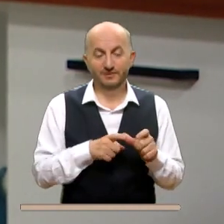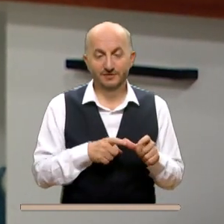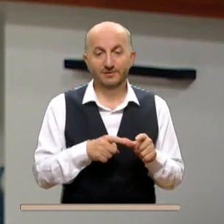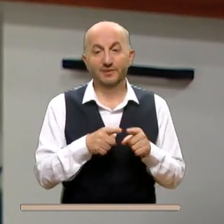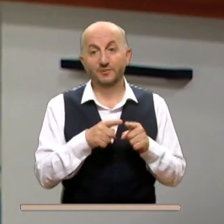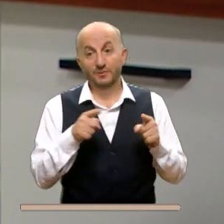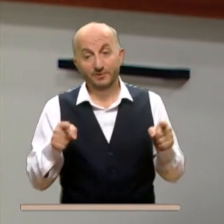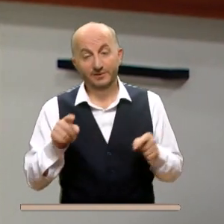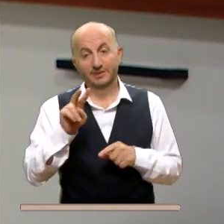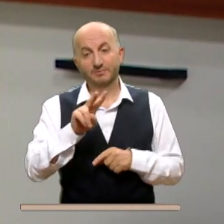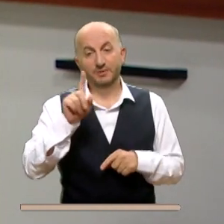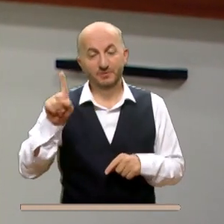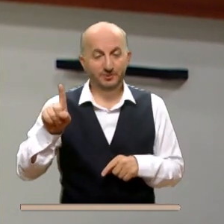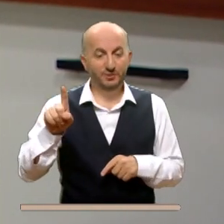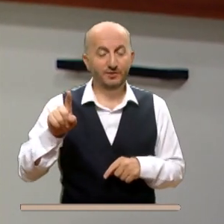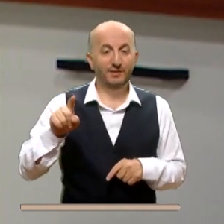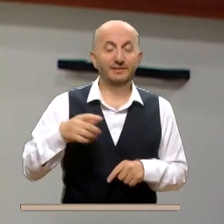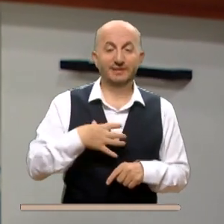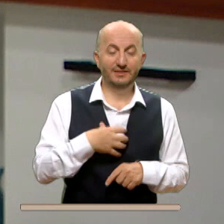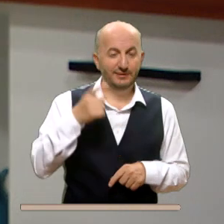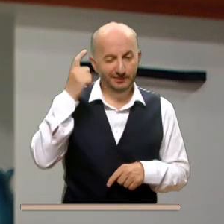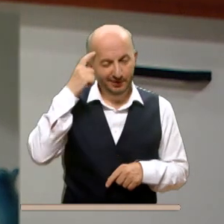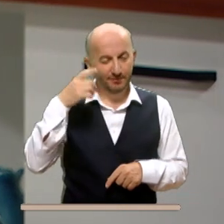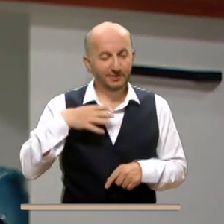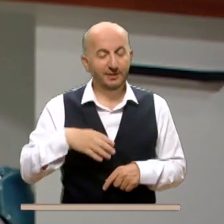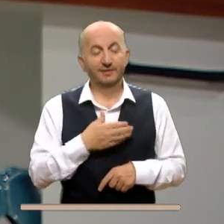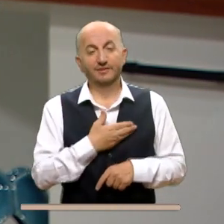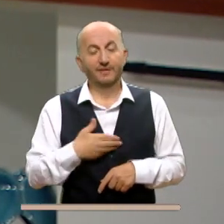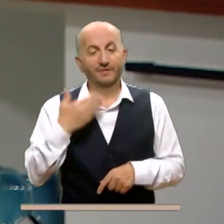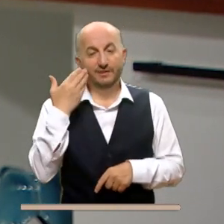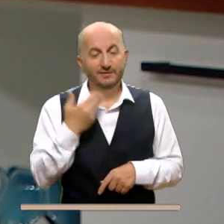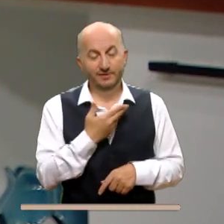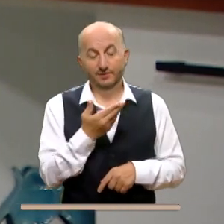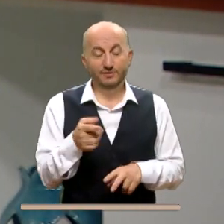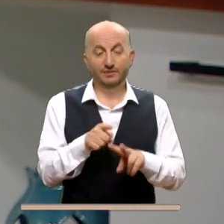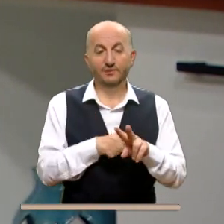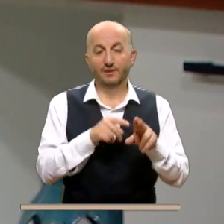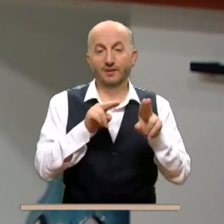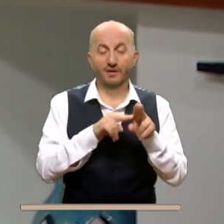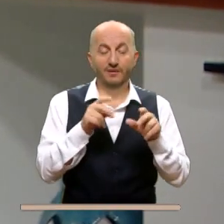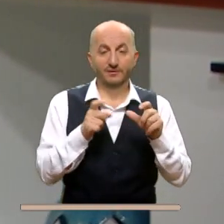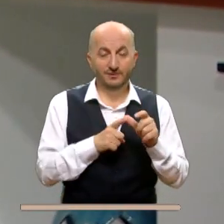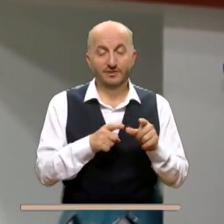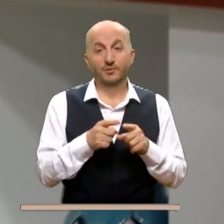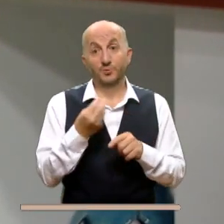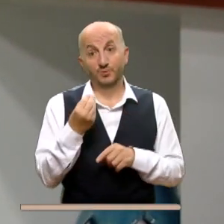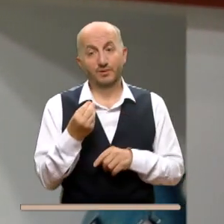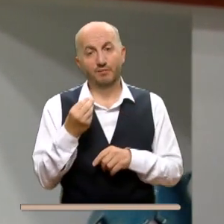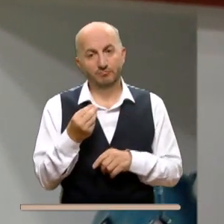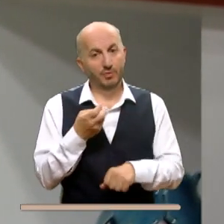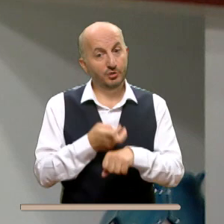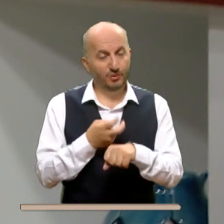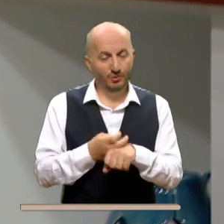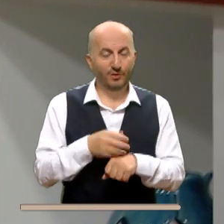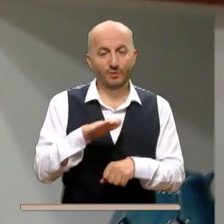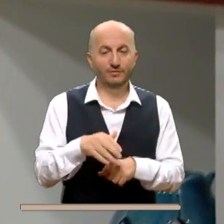bir öğrencimizi bugün maşallah konuk alıyoruz. Şimdi kendisini tanımak istiyoruz. Maşallah. Sevgili izleyiciler, YKS sürecinde güzel bir derece alan öğrencimizle birlikte